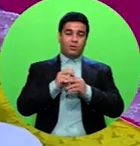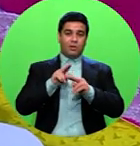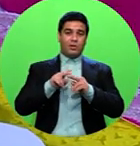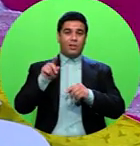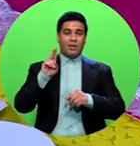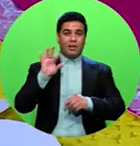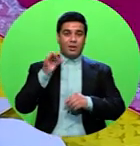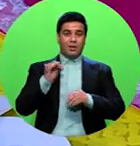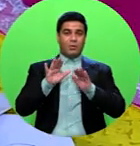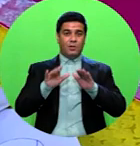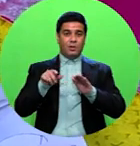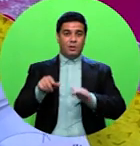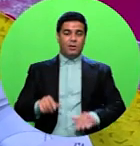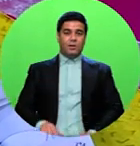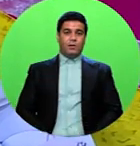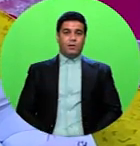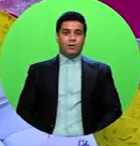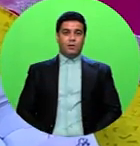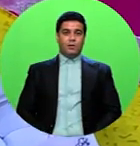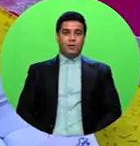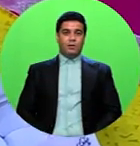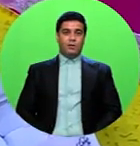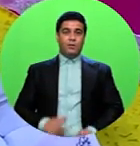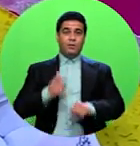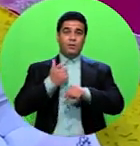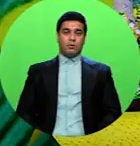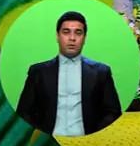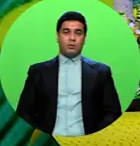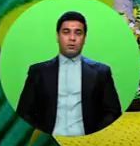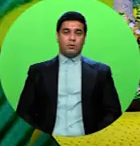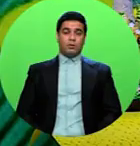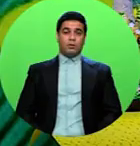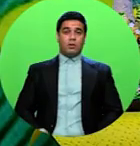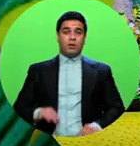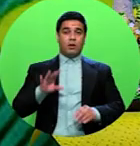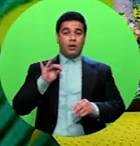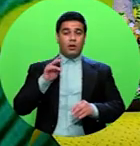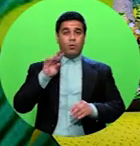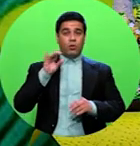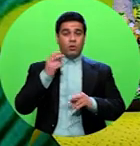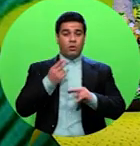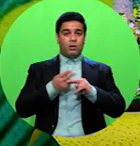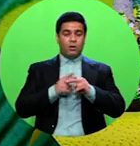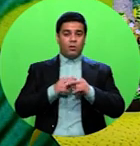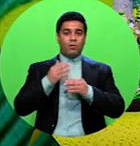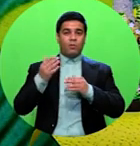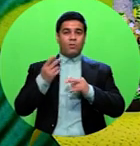промазываю это место клеем, очень густо, и после этого